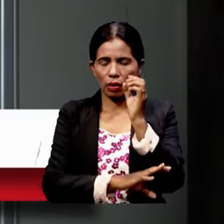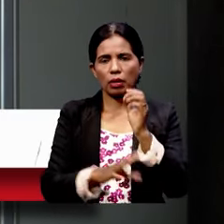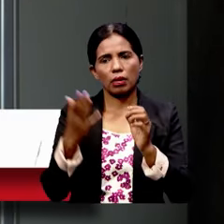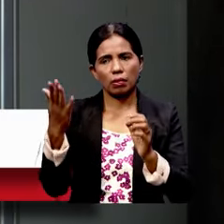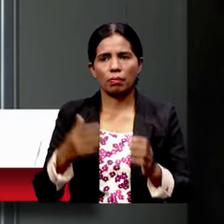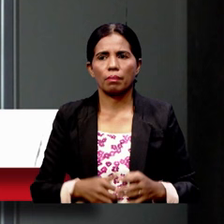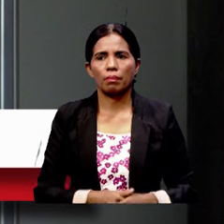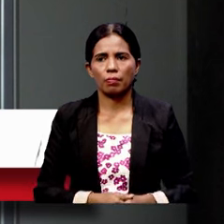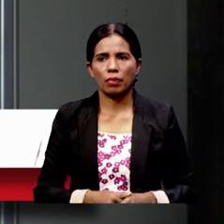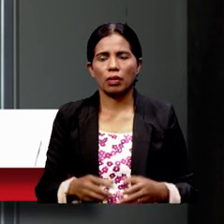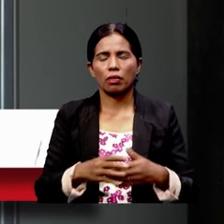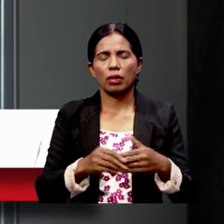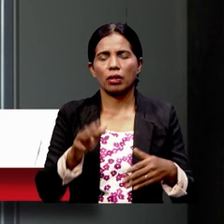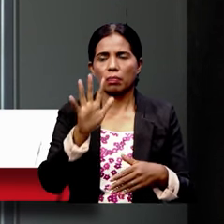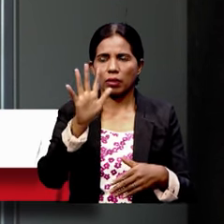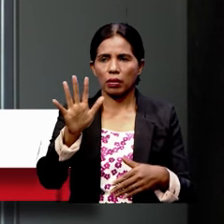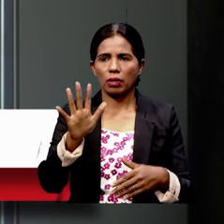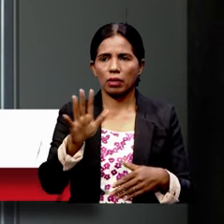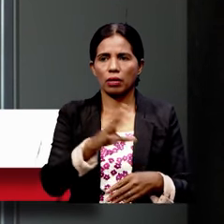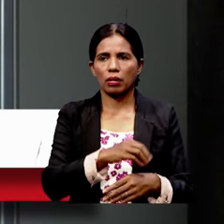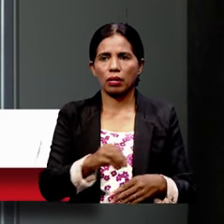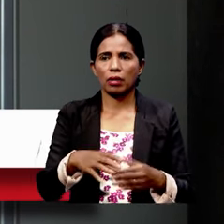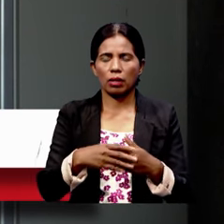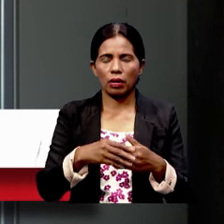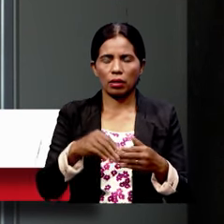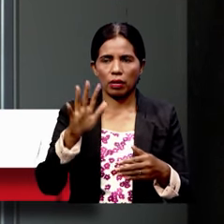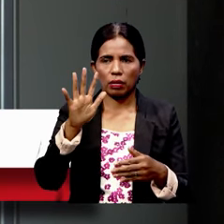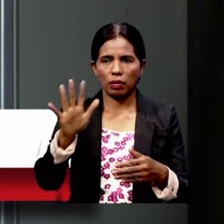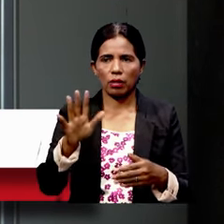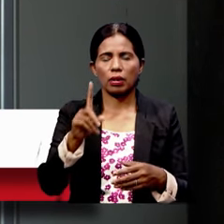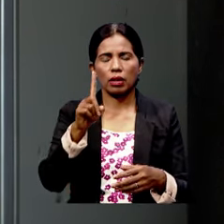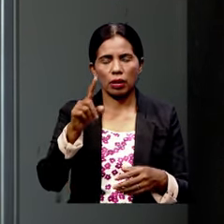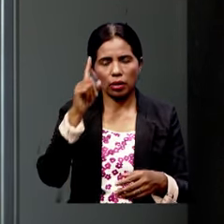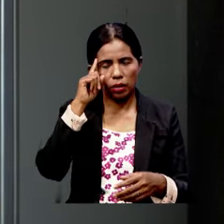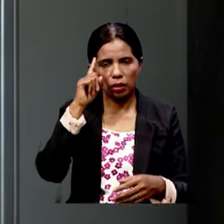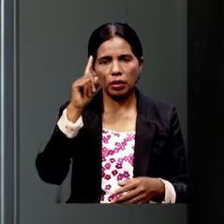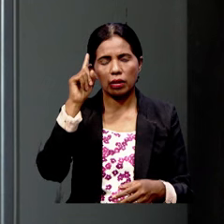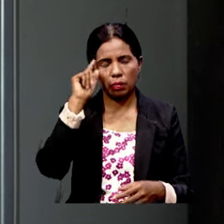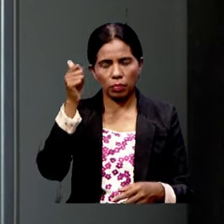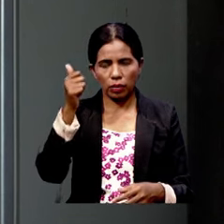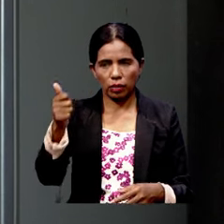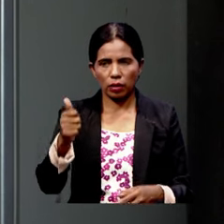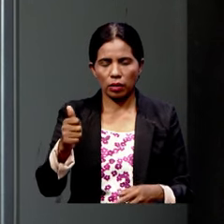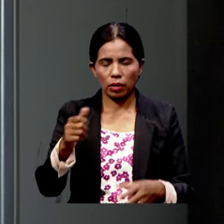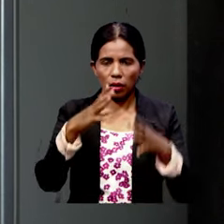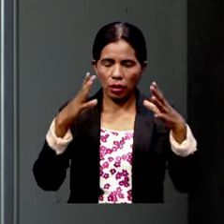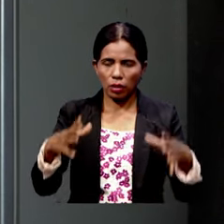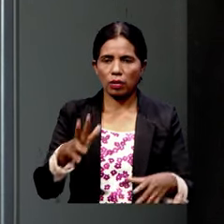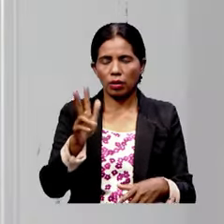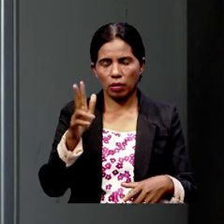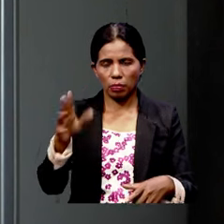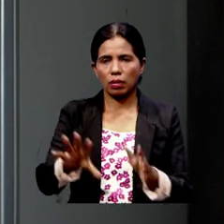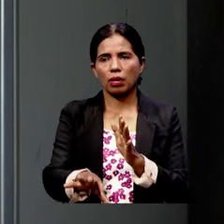Ata $5 sirane, karo se bara heta $5, tama ida sabulu sen to. Karo roa dolu ka tolu nu ta heta $5